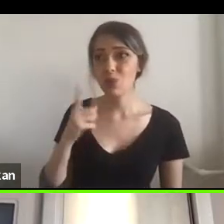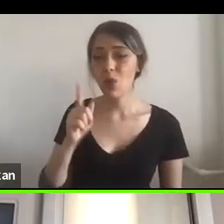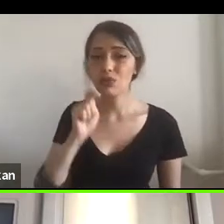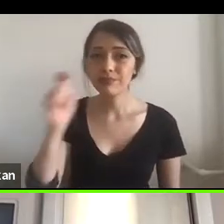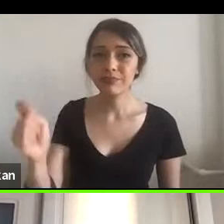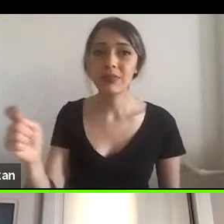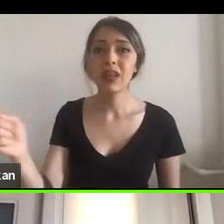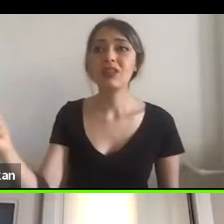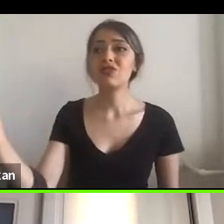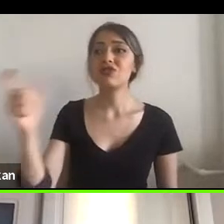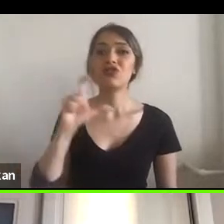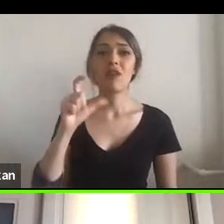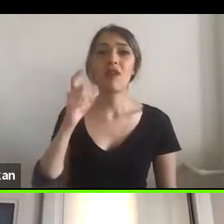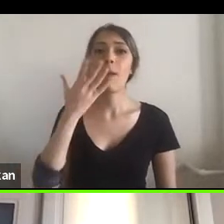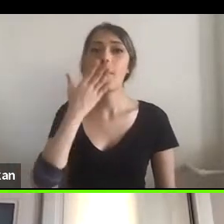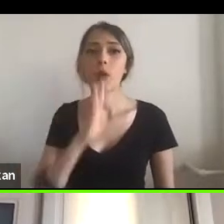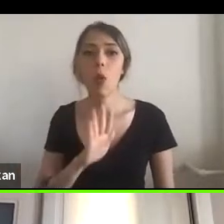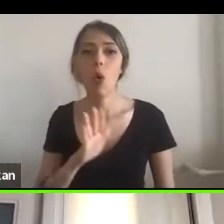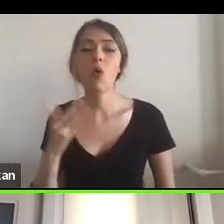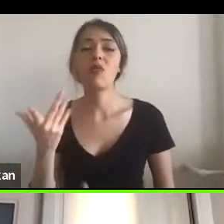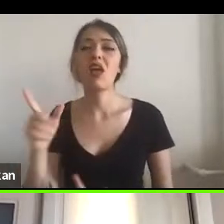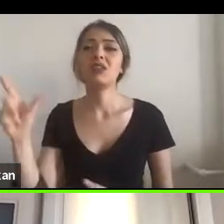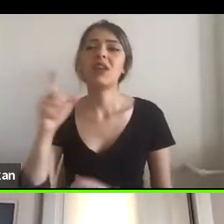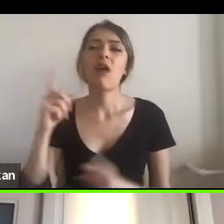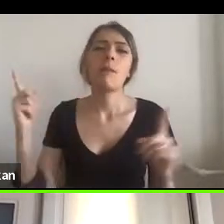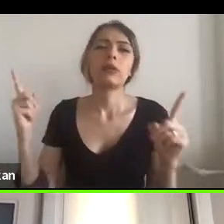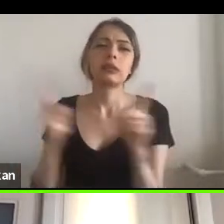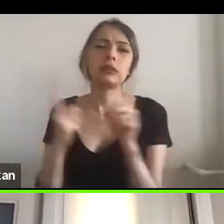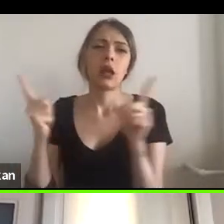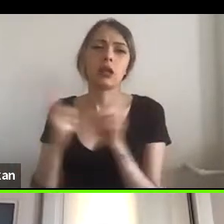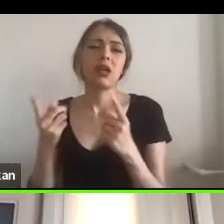geçer şeylerle böyle geçiştiriliyor olması,